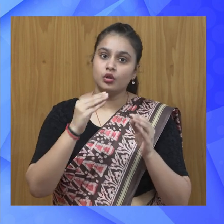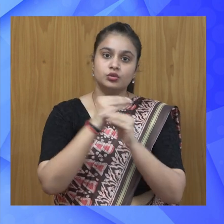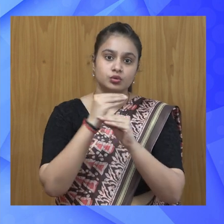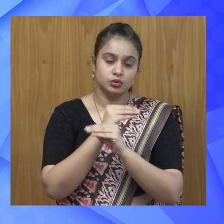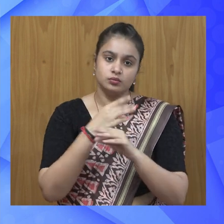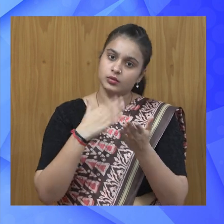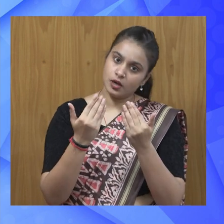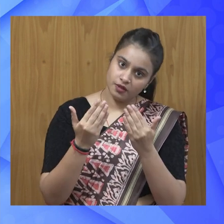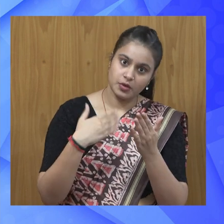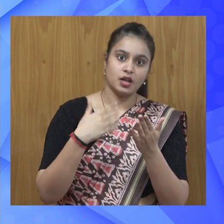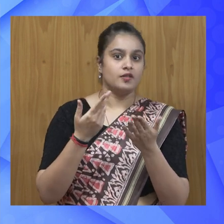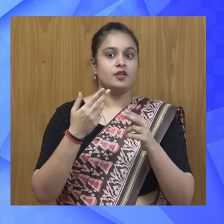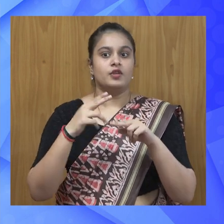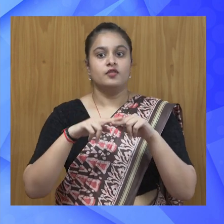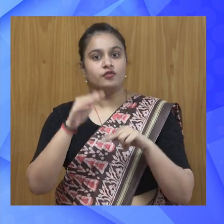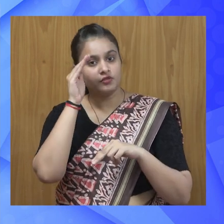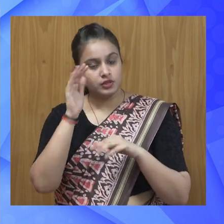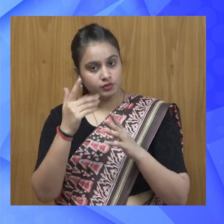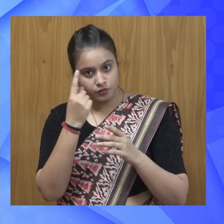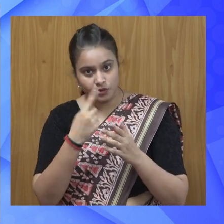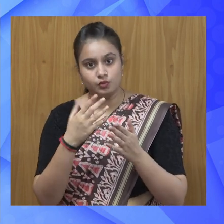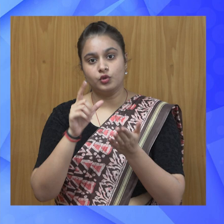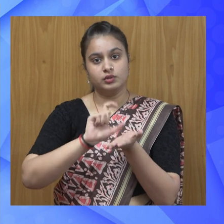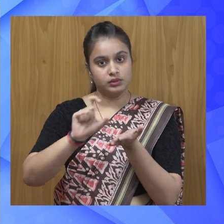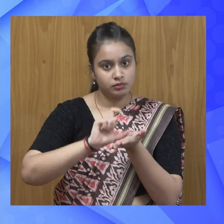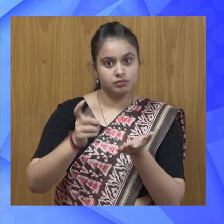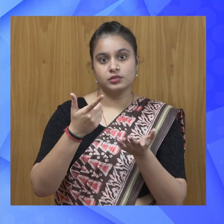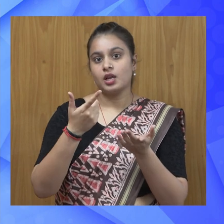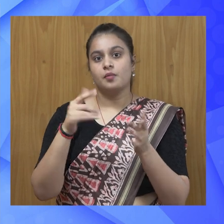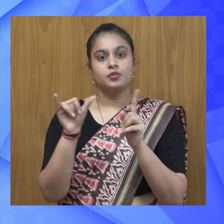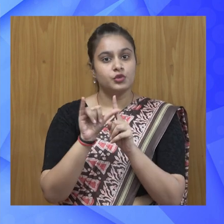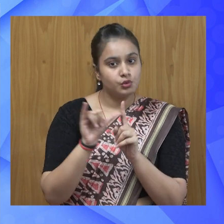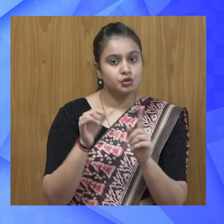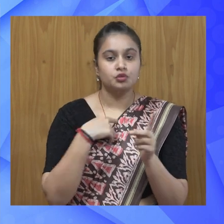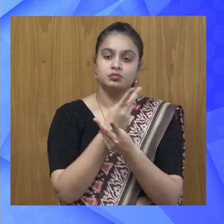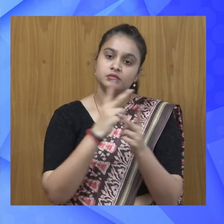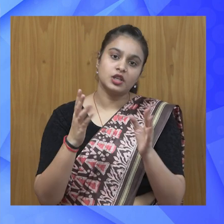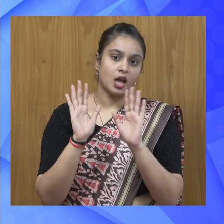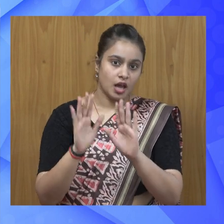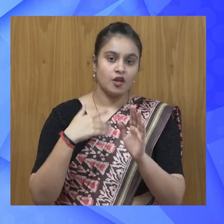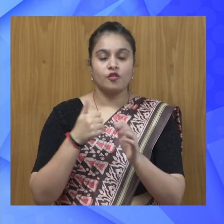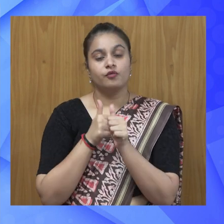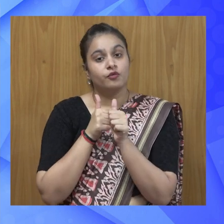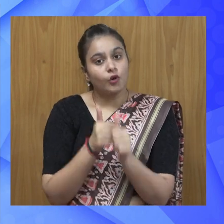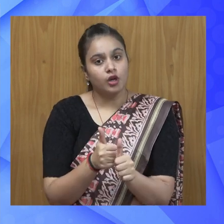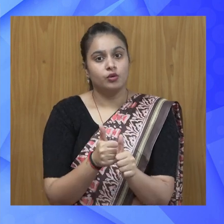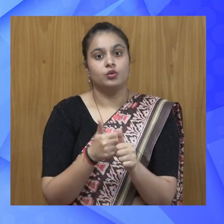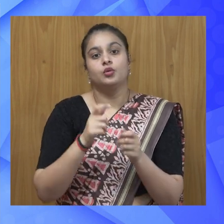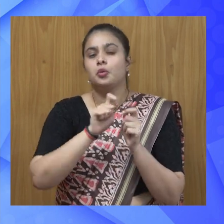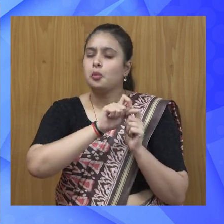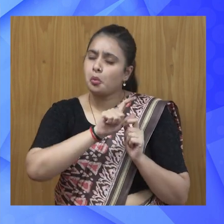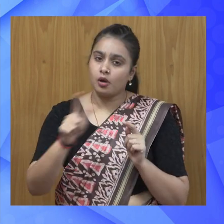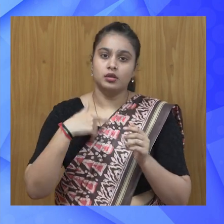पे अवेलेबल है फेसबुक है इंस्टाग्राम है यूट्यूब सब जगह ये अवेलेबल है आप साइबर दोस्त फॉलो करिए आपको